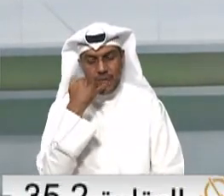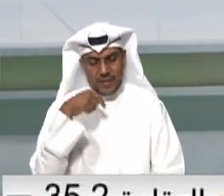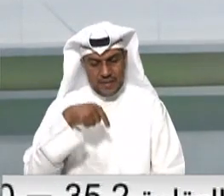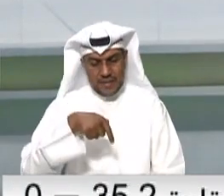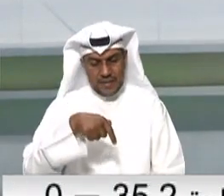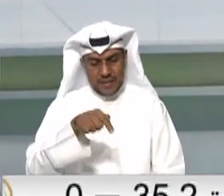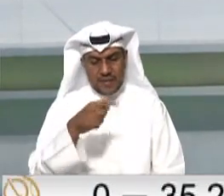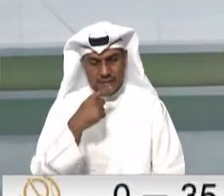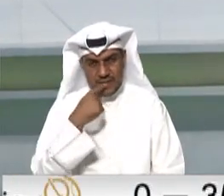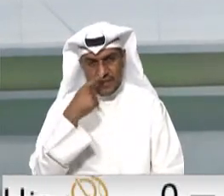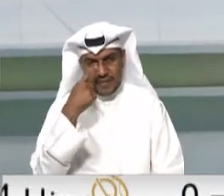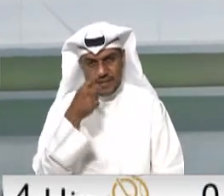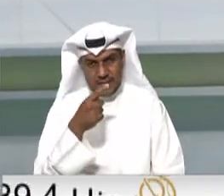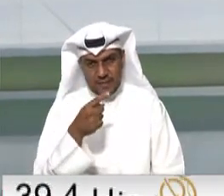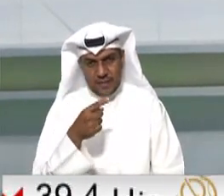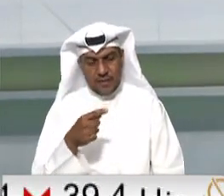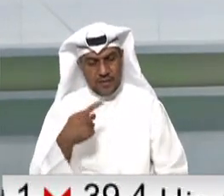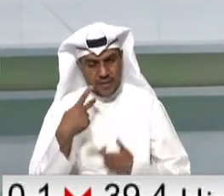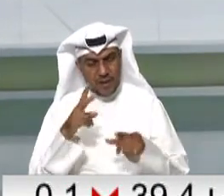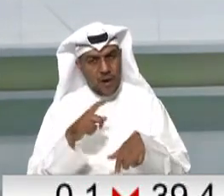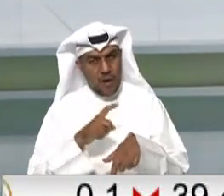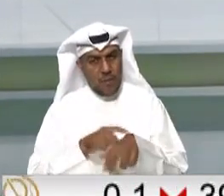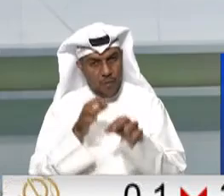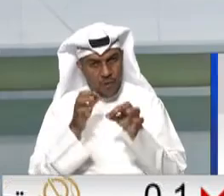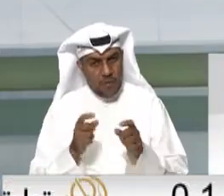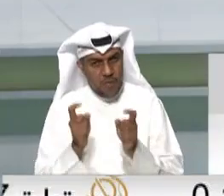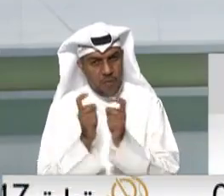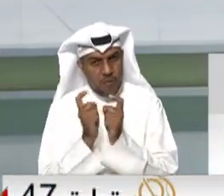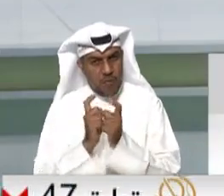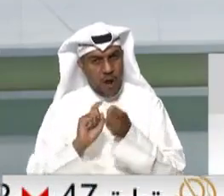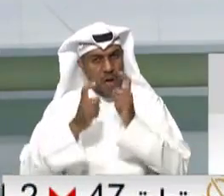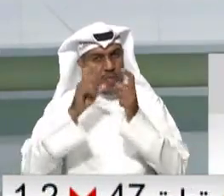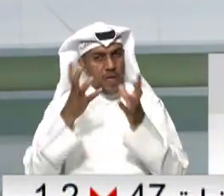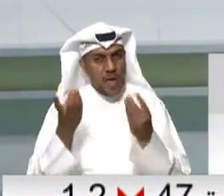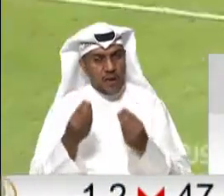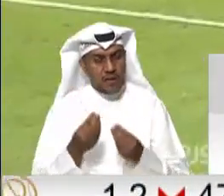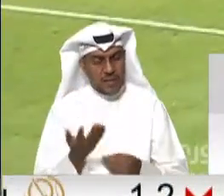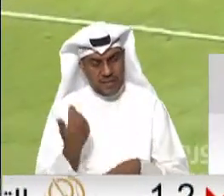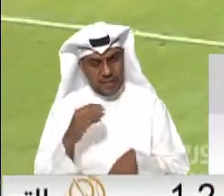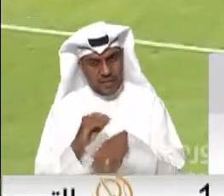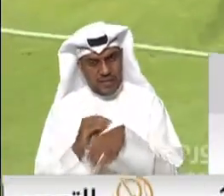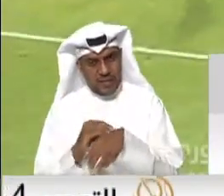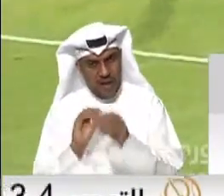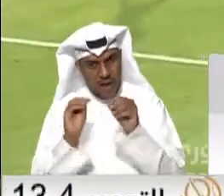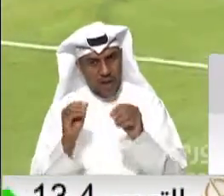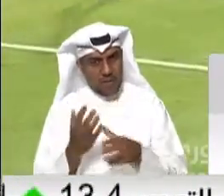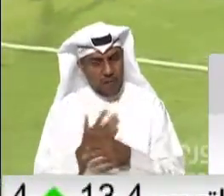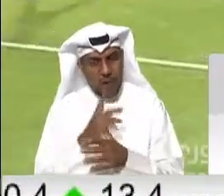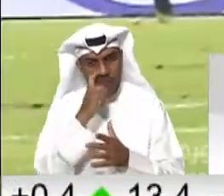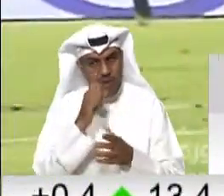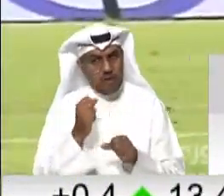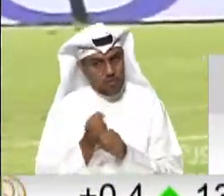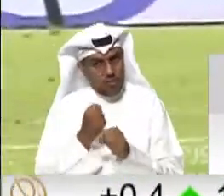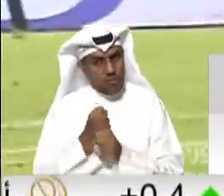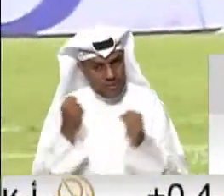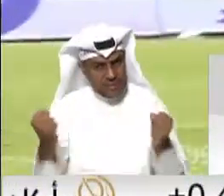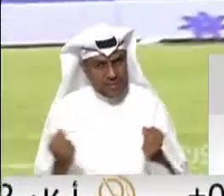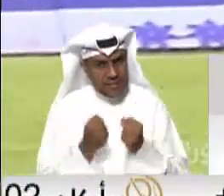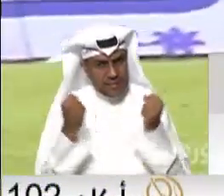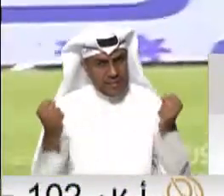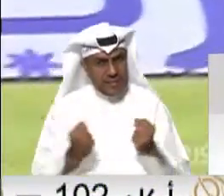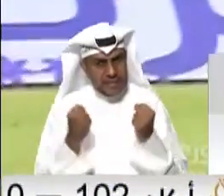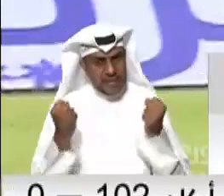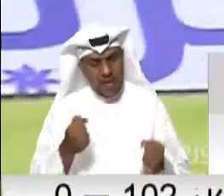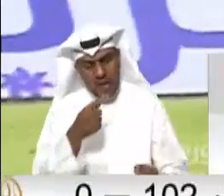وحرس الاتحاد على تحديد انطلاقه الموسم الجديد بشكل مبكر ليتسنى للانديه التجهيز في وقت كافي لوجود